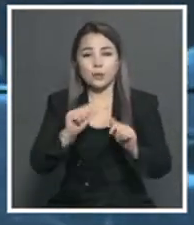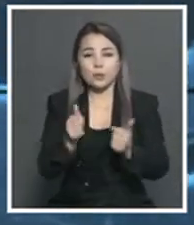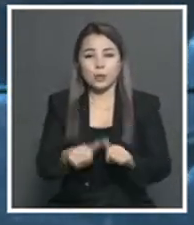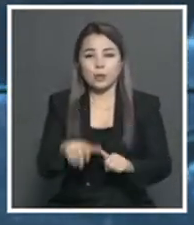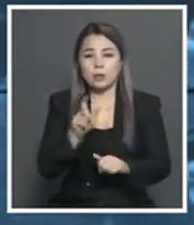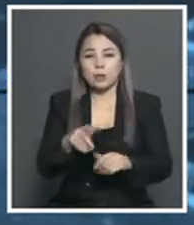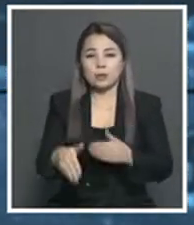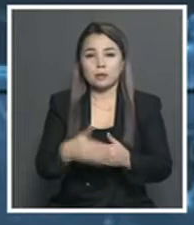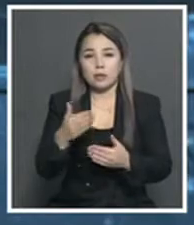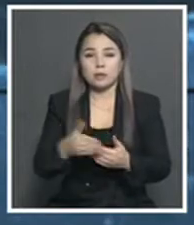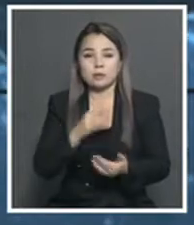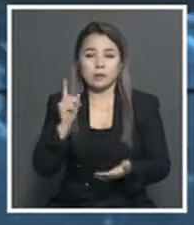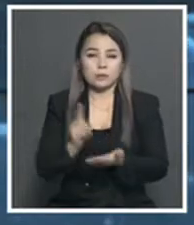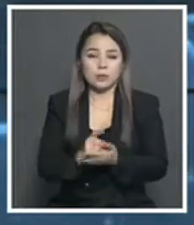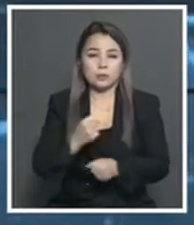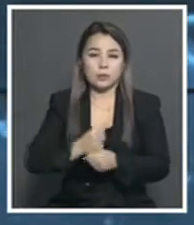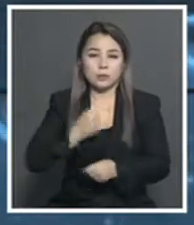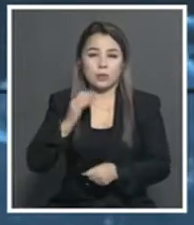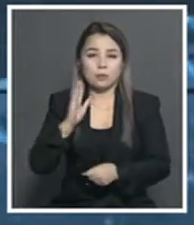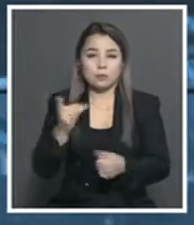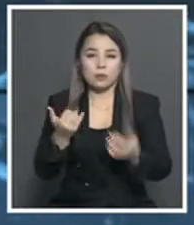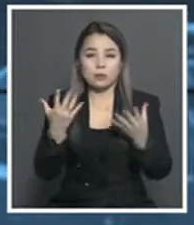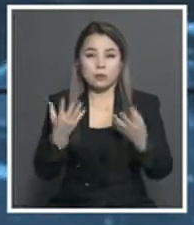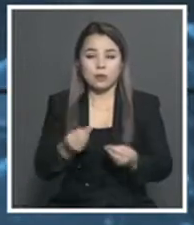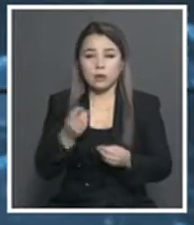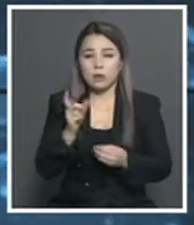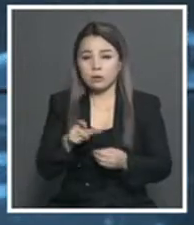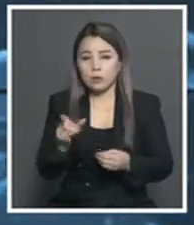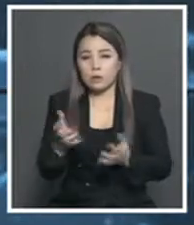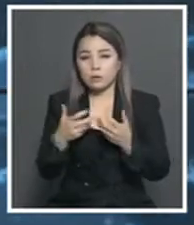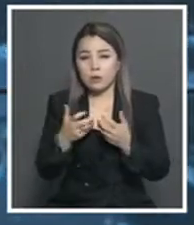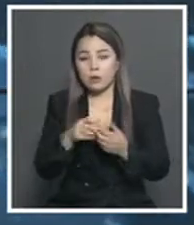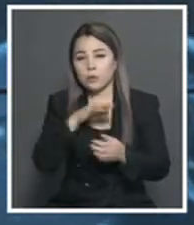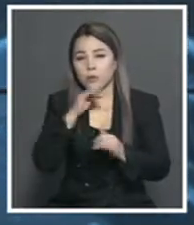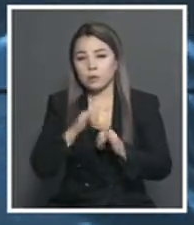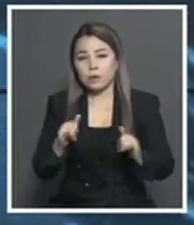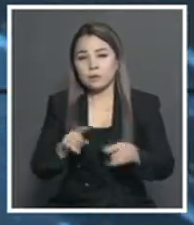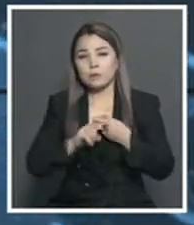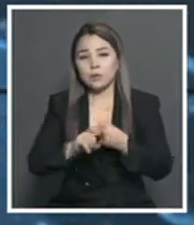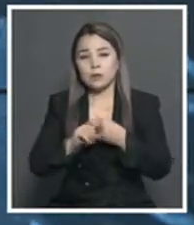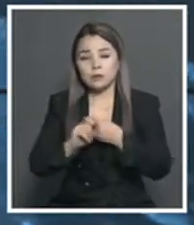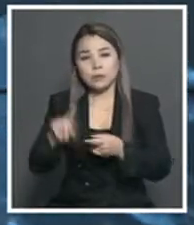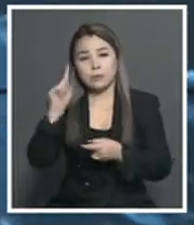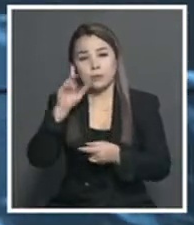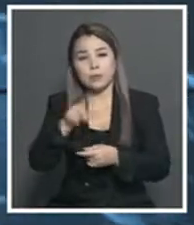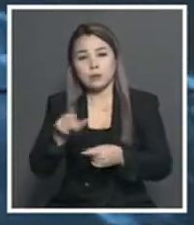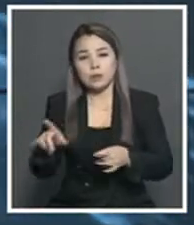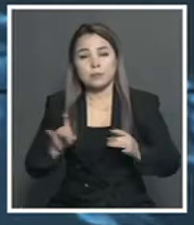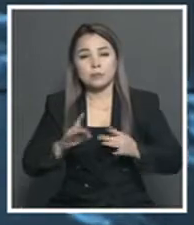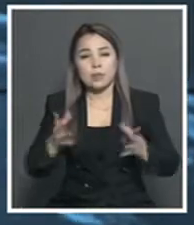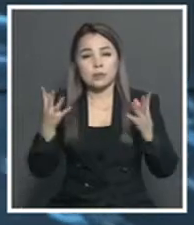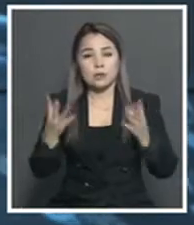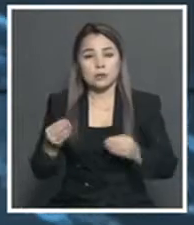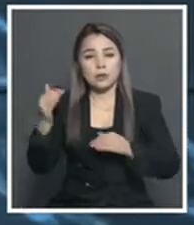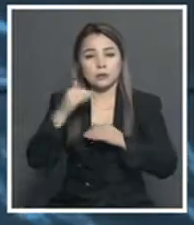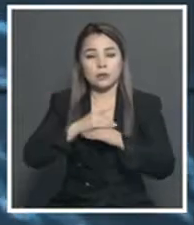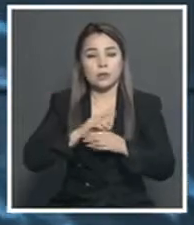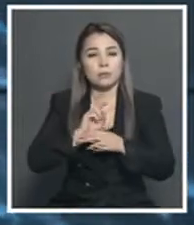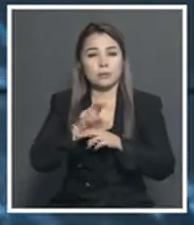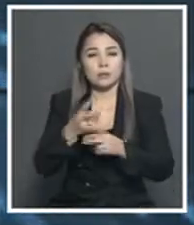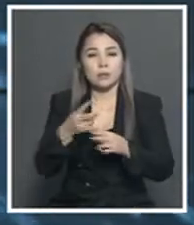шара қолданады. Себебі қазір күн санап вирус жұқтырғандар қатары артып келеді. Ал танымал өнер жұлдыздары мерекелік кештерге бармауға